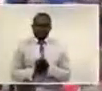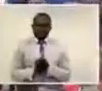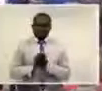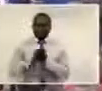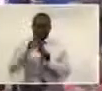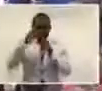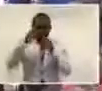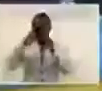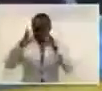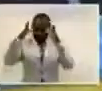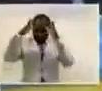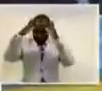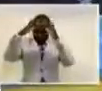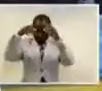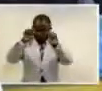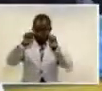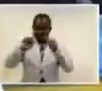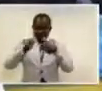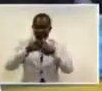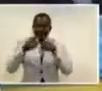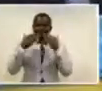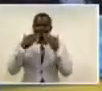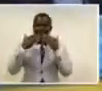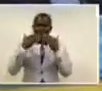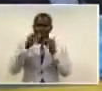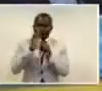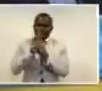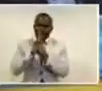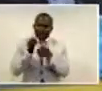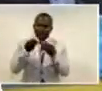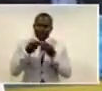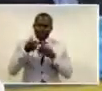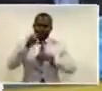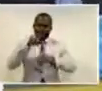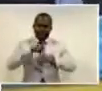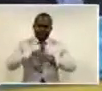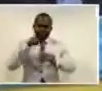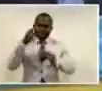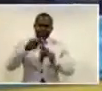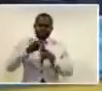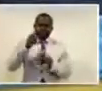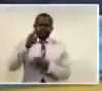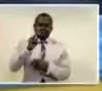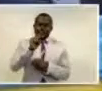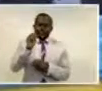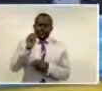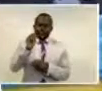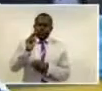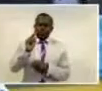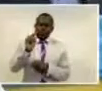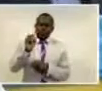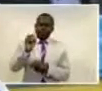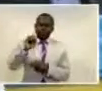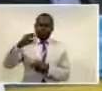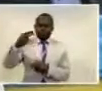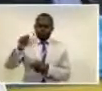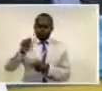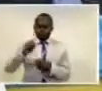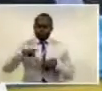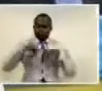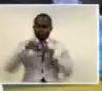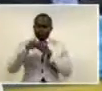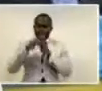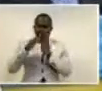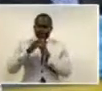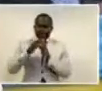Nyakubahwa Perezida wa Repubulika manze kubashimira murakoze kumva uyu mwanya. Nitwa Nzamukosha Marie Claire ntuye mu mudugudu